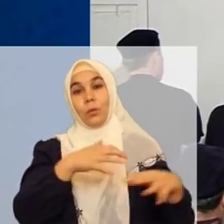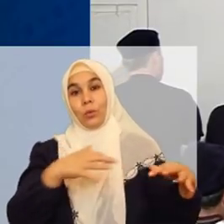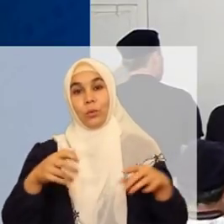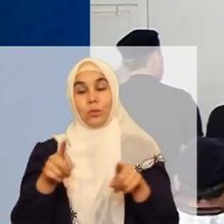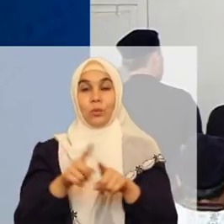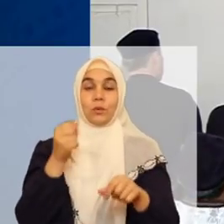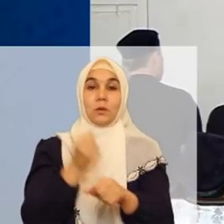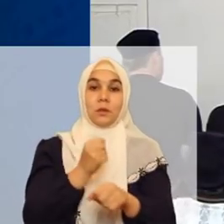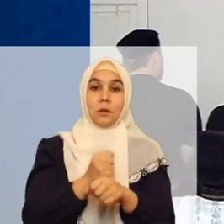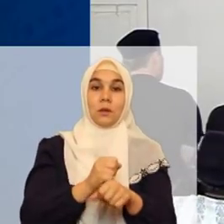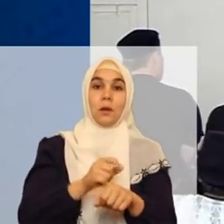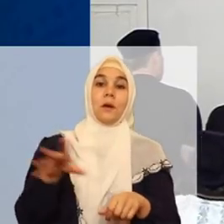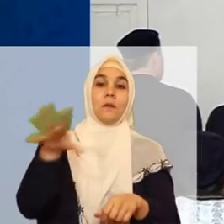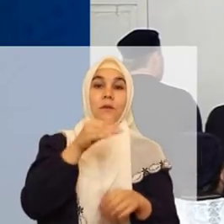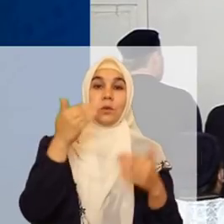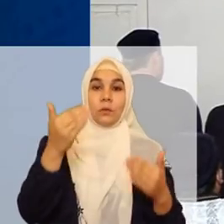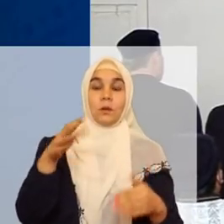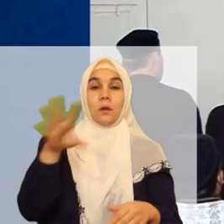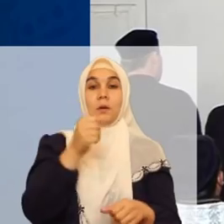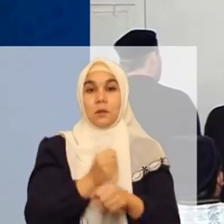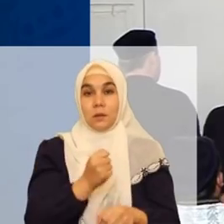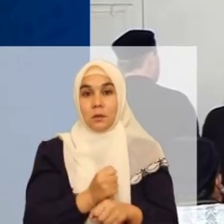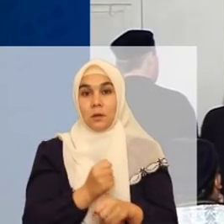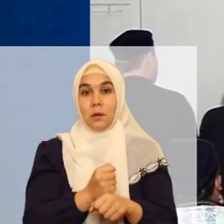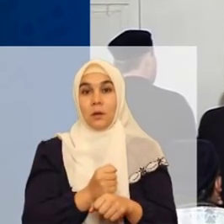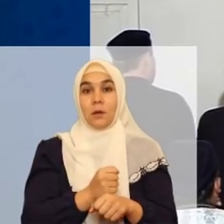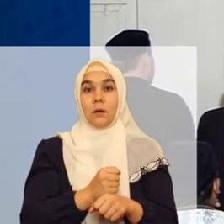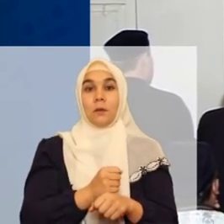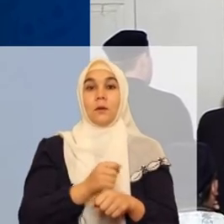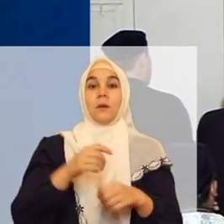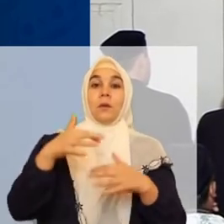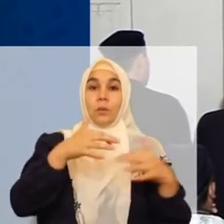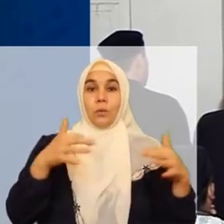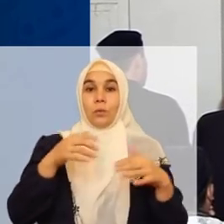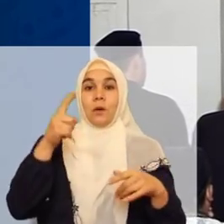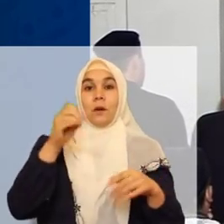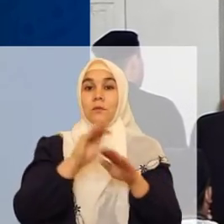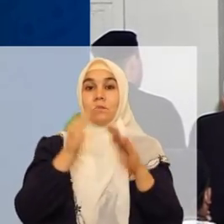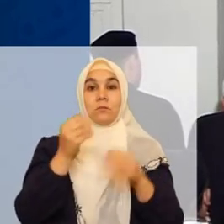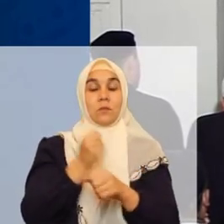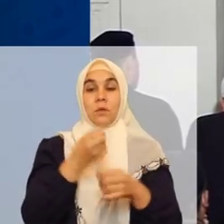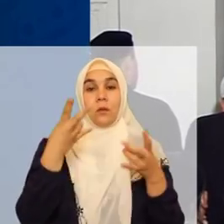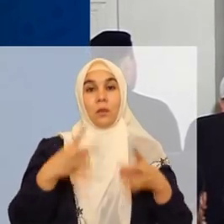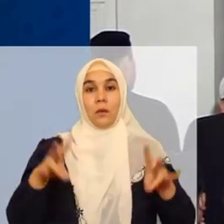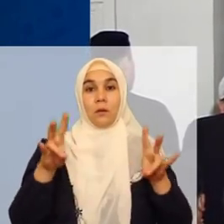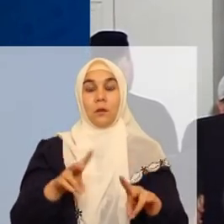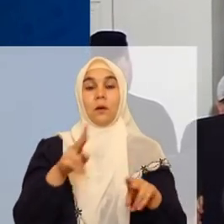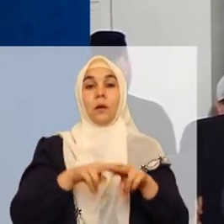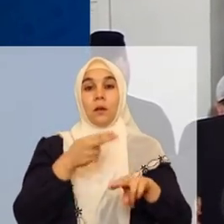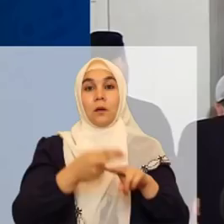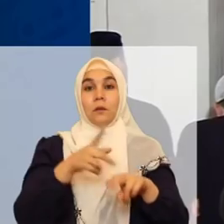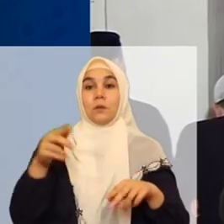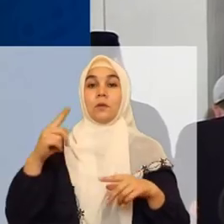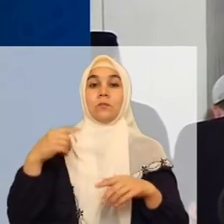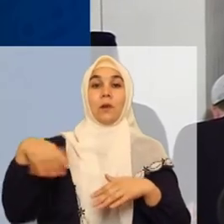manikini nimaga ovolding kabi narsalarni jangi jadal qilish hajda yo'q. Demak,